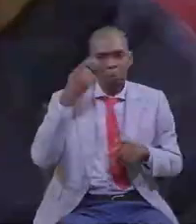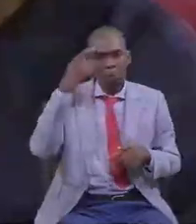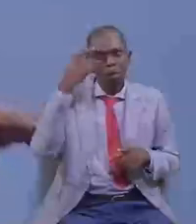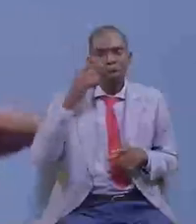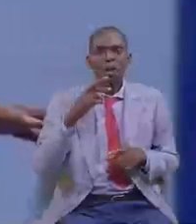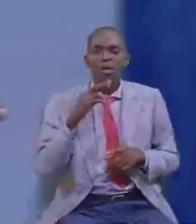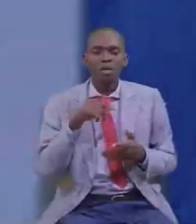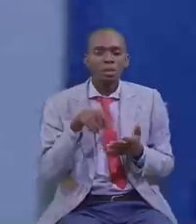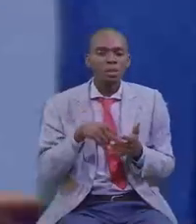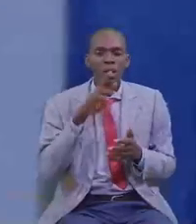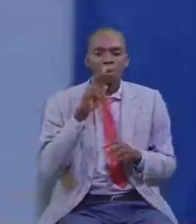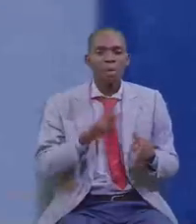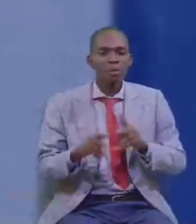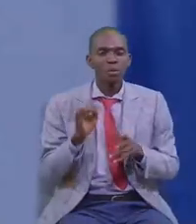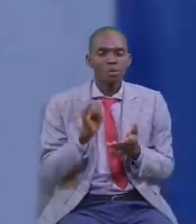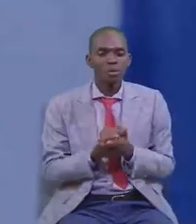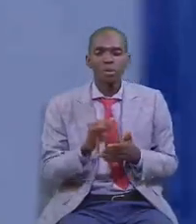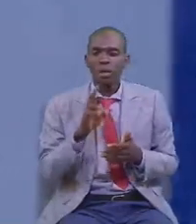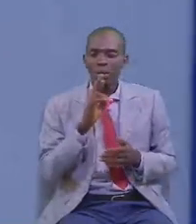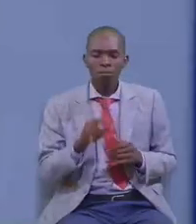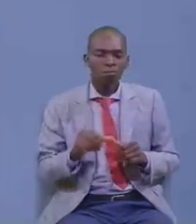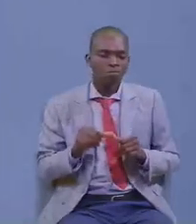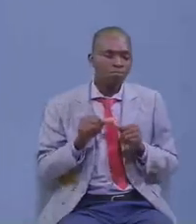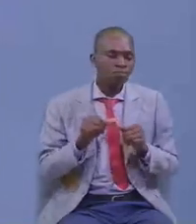Sont ceux-là qui sont persistants.